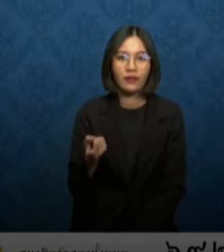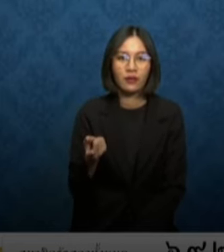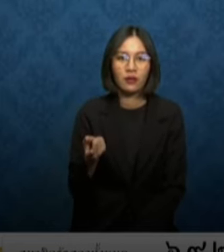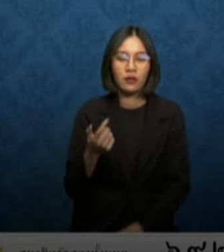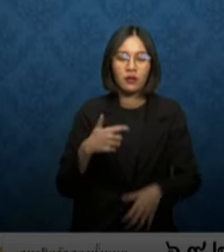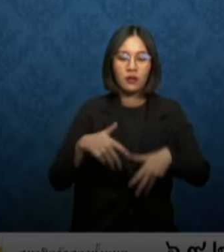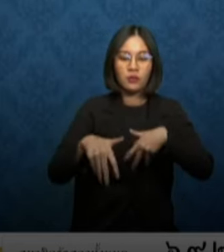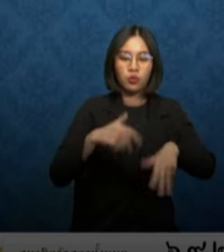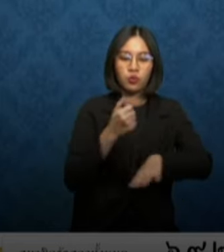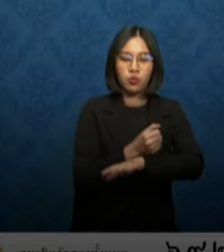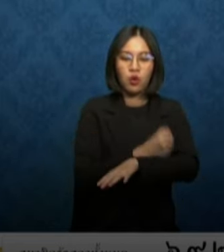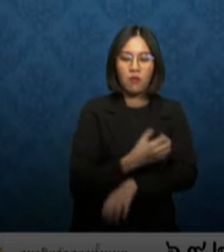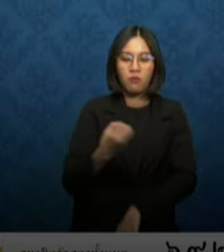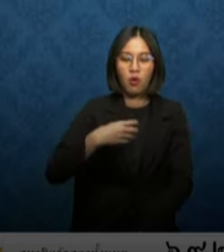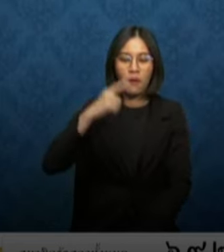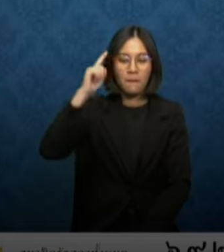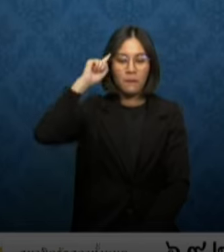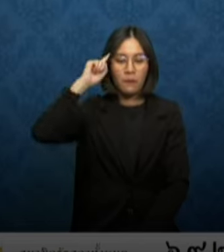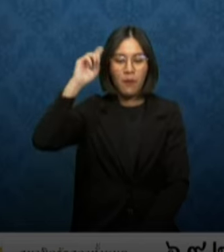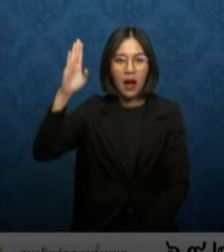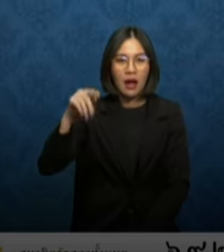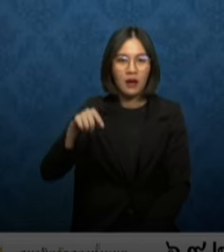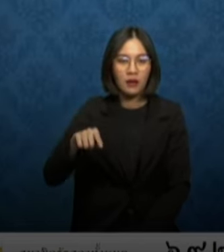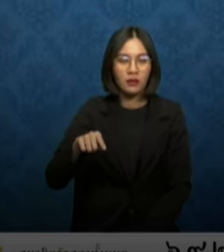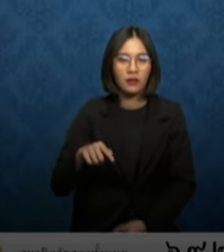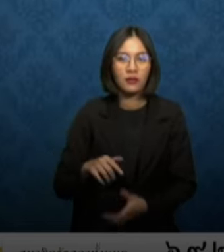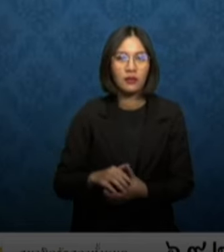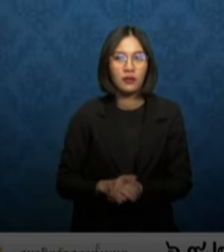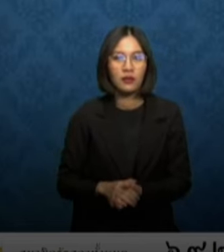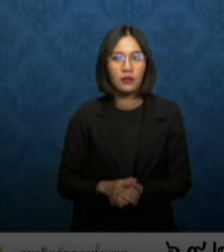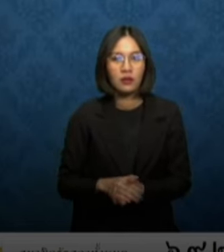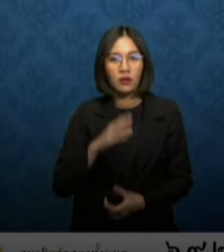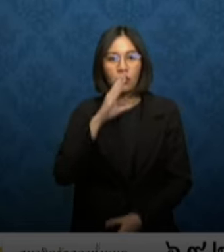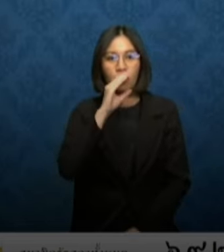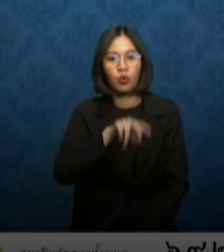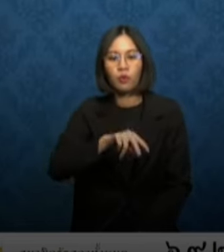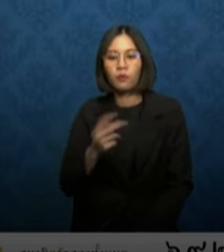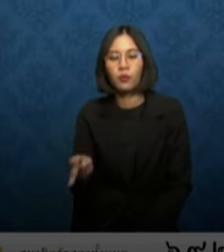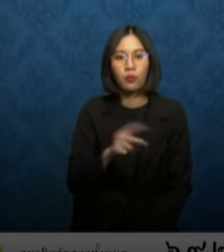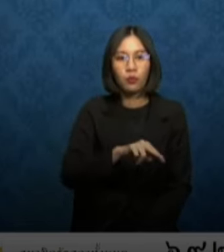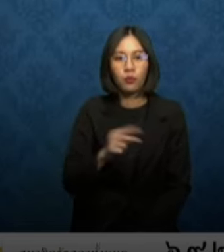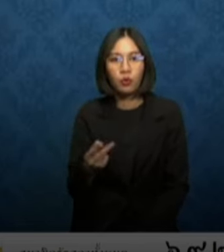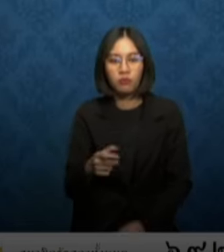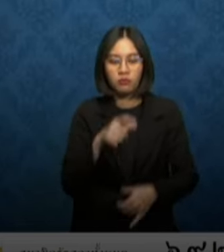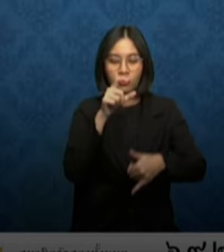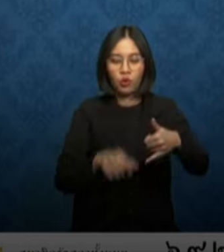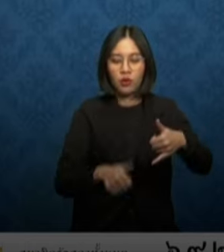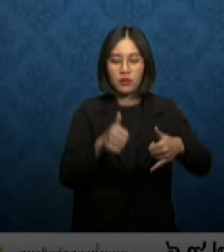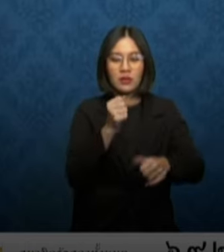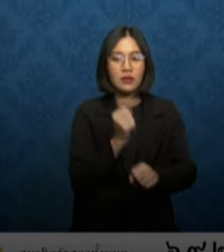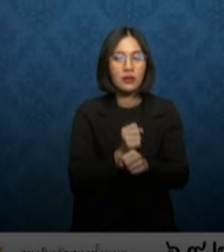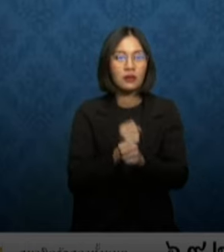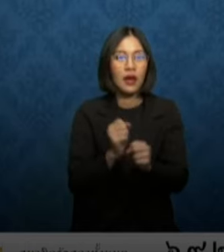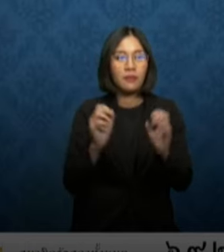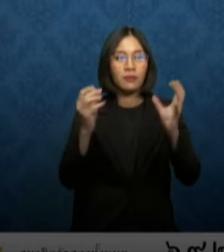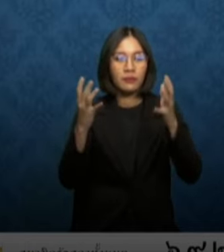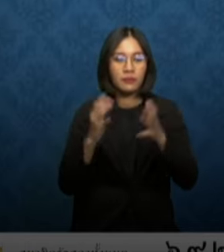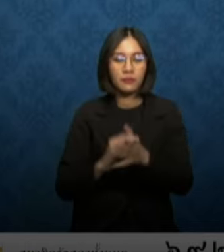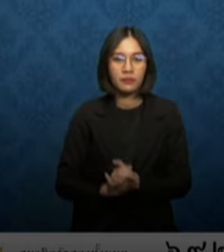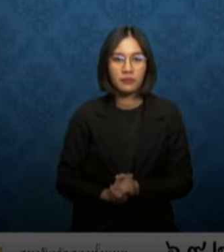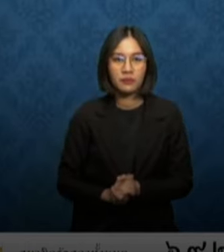พี่น้องแรงงานของผมบอกว่ามันบ้าไปแล้วพูดกลับไปกลับมาแบบนี้คนดีๆเขาไม่ทำกันหรอกครับท่าน